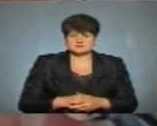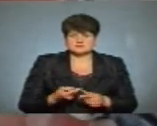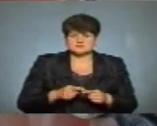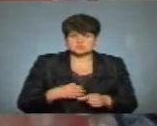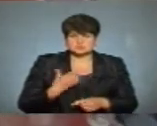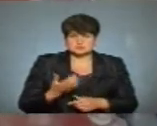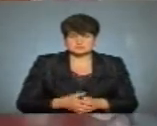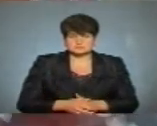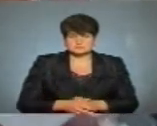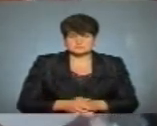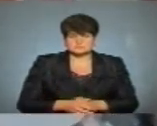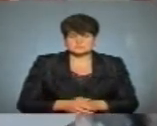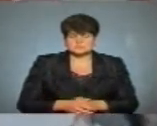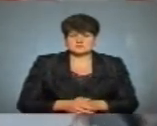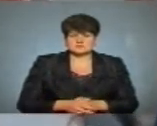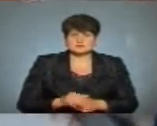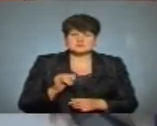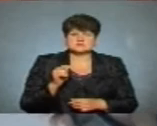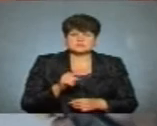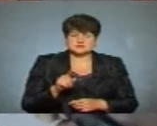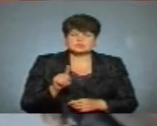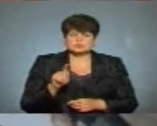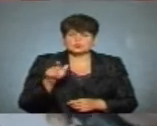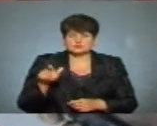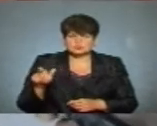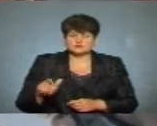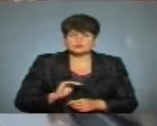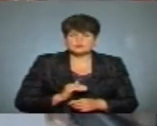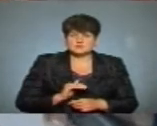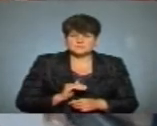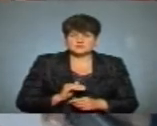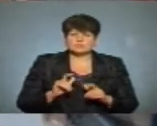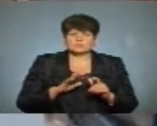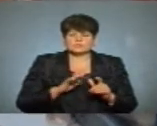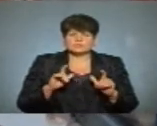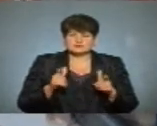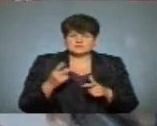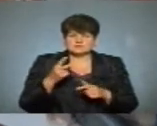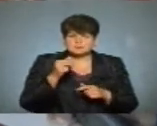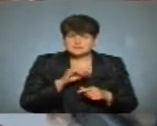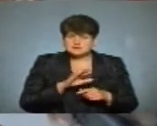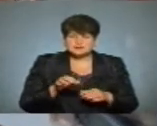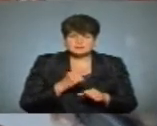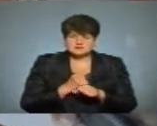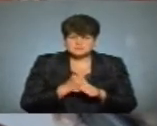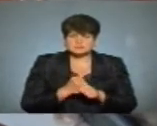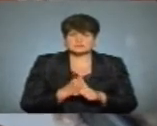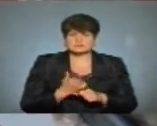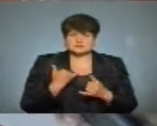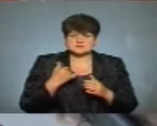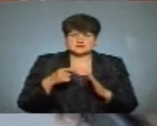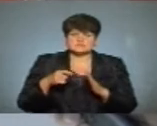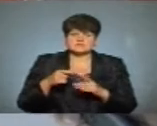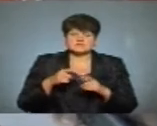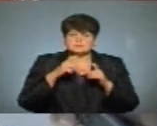жах. І за то зараз, що людину прийдуть якось підприємці, який був на карантині, 2 місяці не працював, і зараз потім він зніме